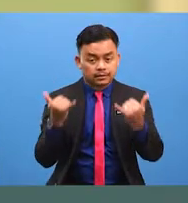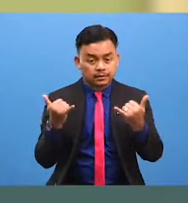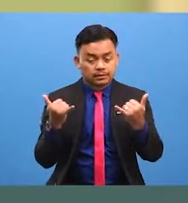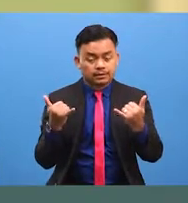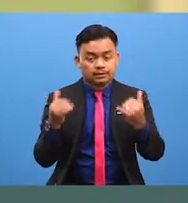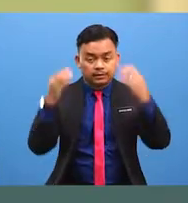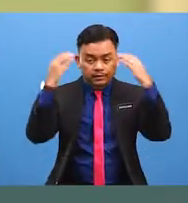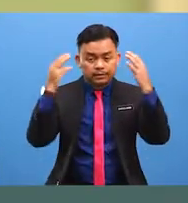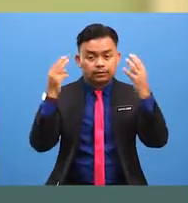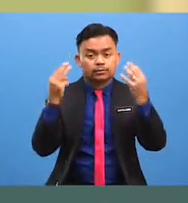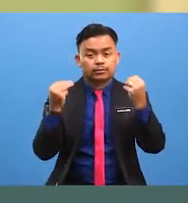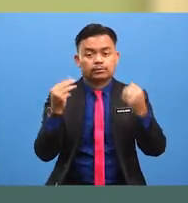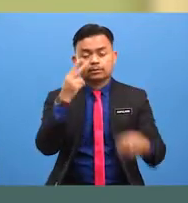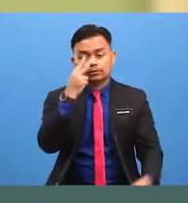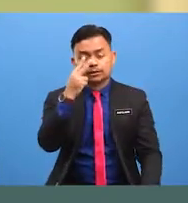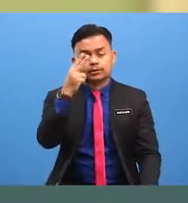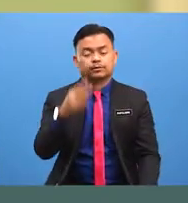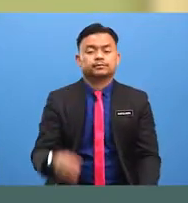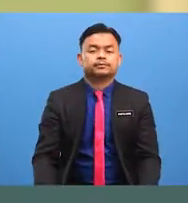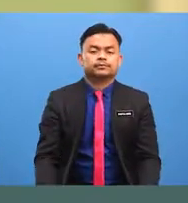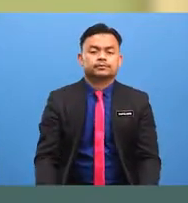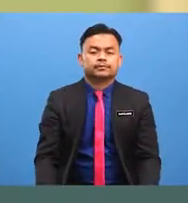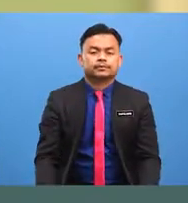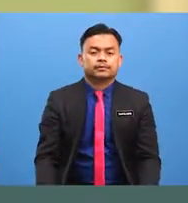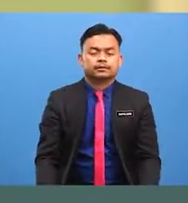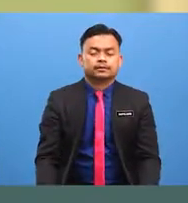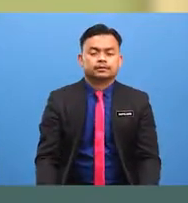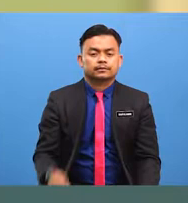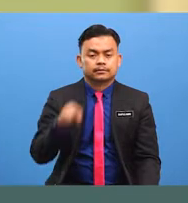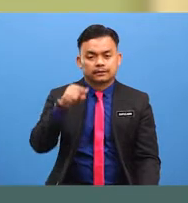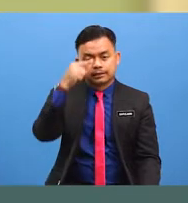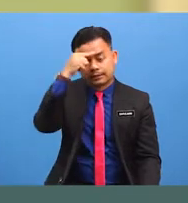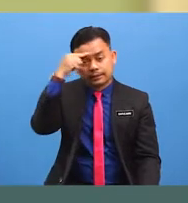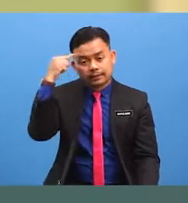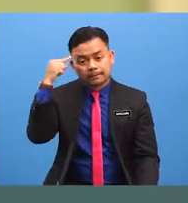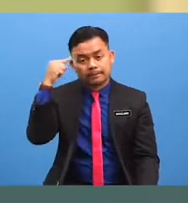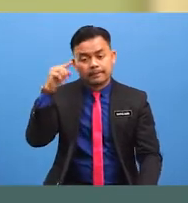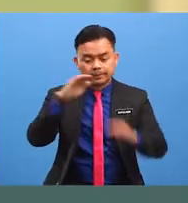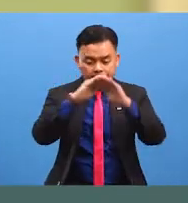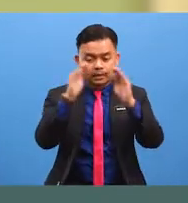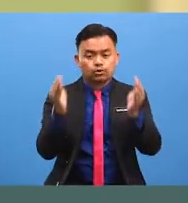Sekarang, cikgu mahu kamu perhatikan bintik hitam pada balon ini.